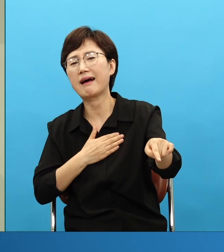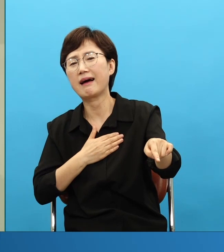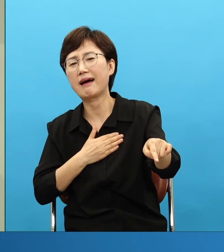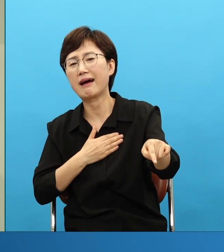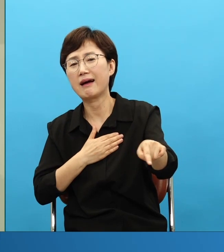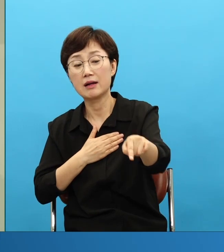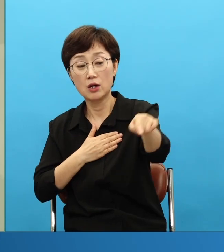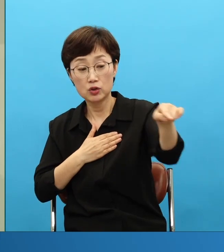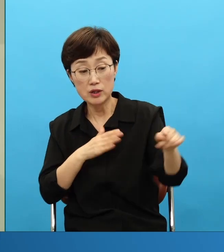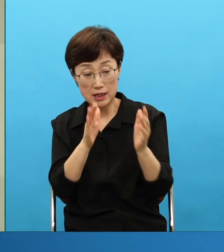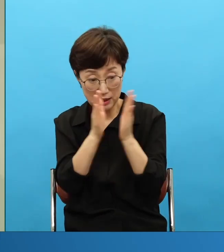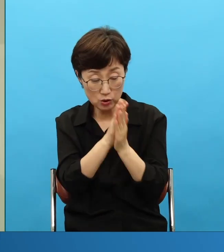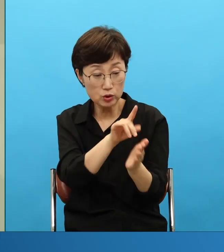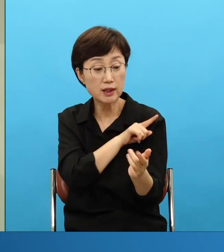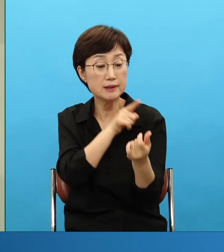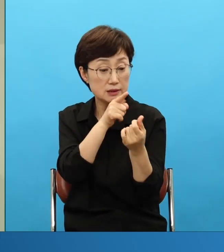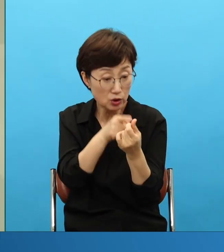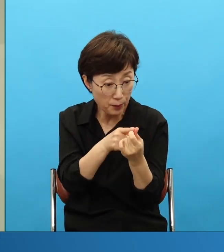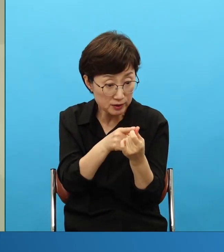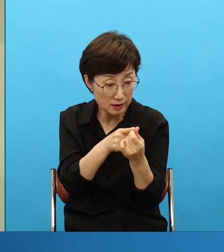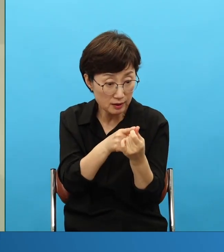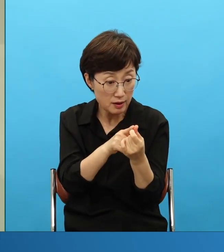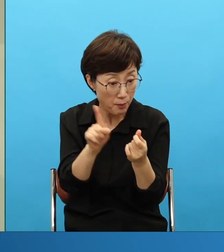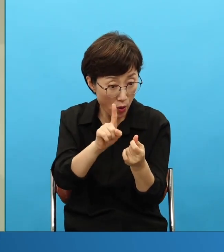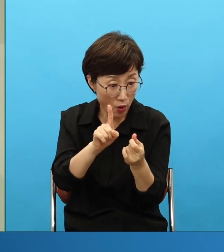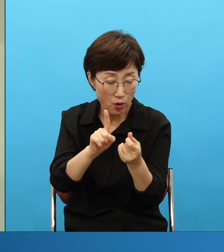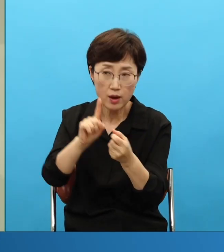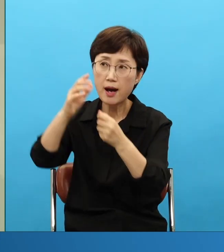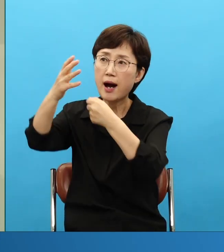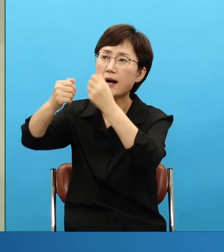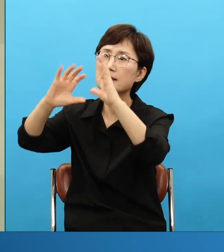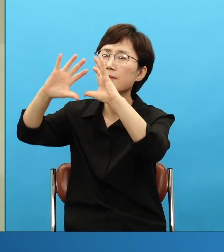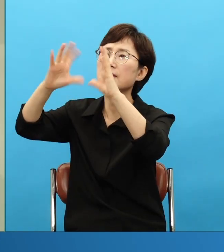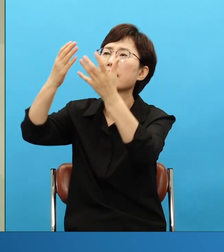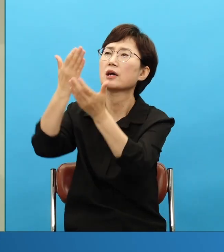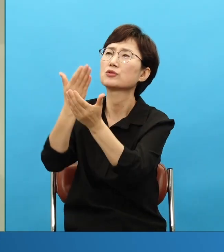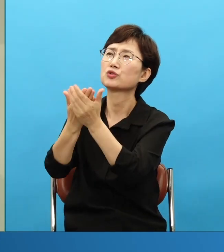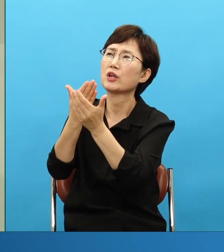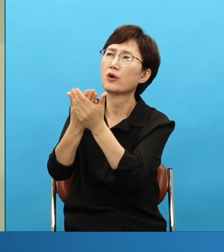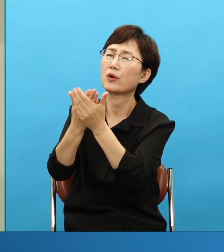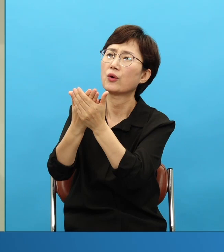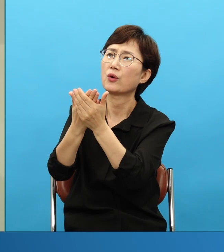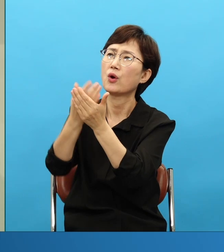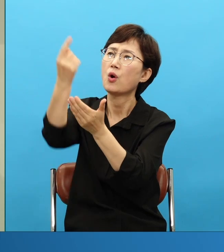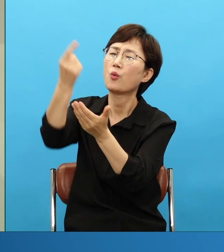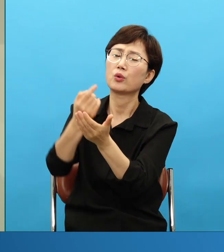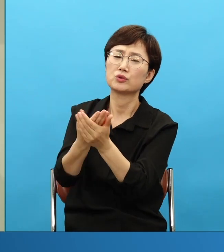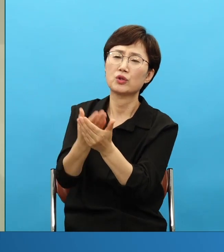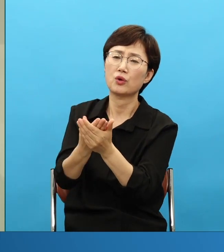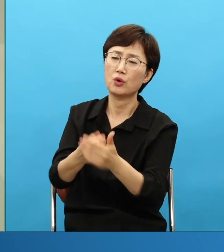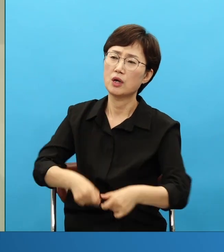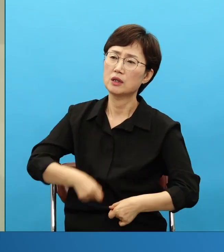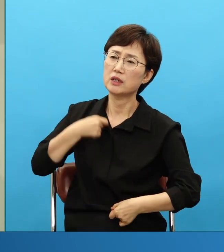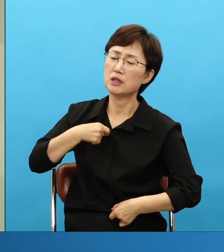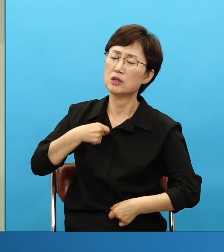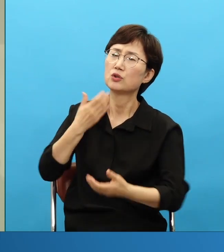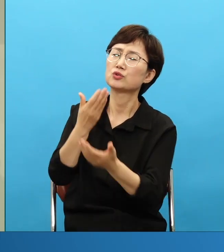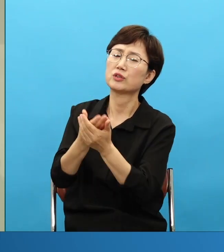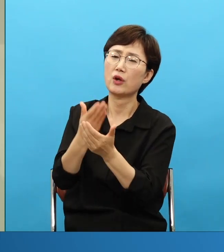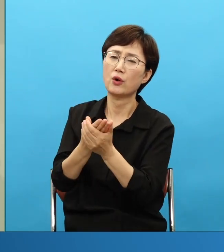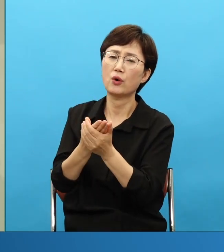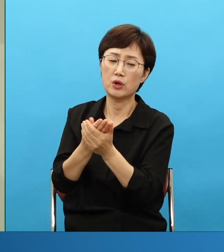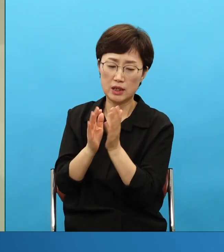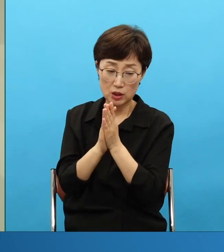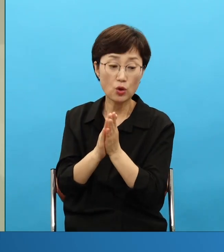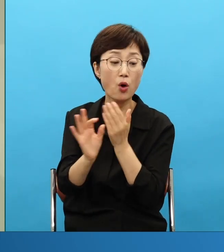너희는 그 먼저 주의 나라와 그의 의를 구하라. But seek first His kingdom and His 그리하면 righteousness. 모든 것 다 해주시다. Then all these things will be given